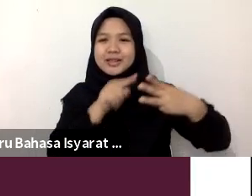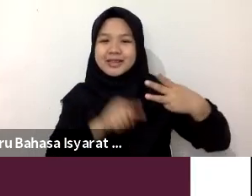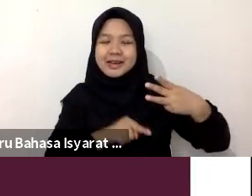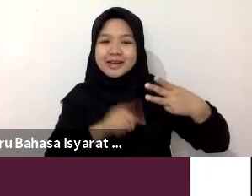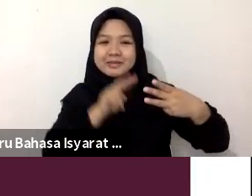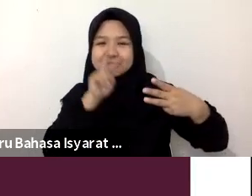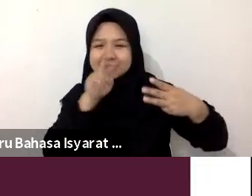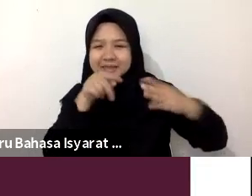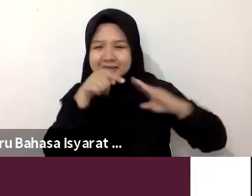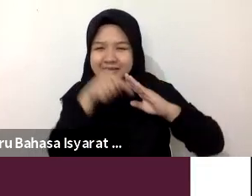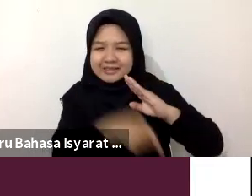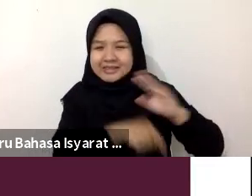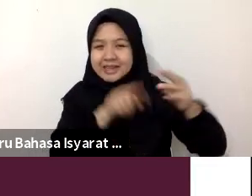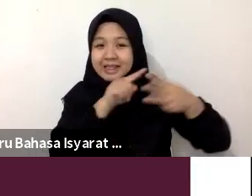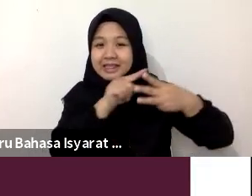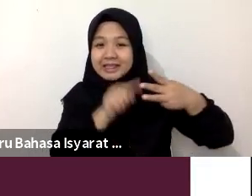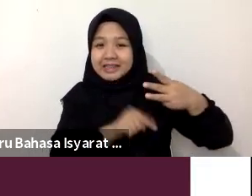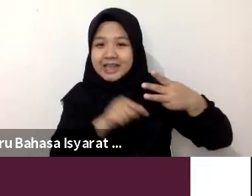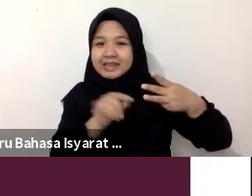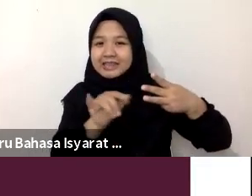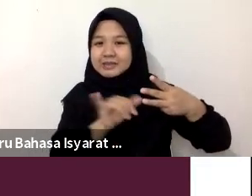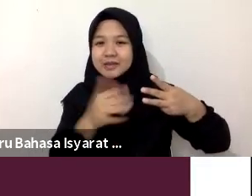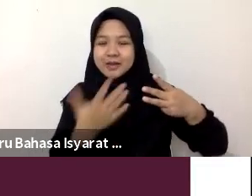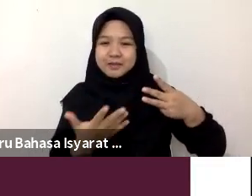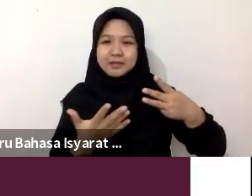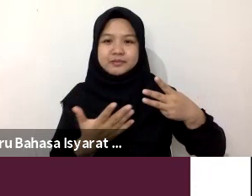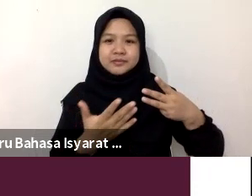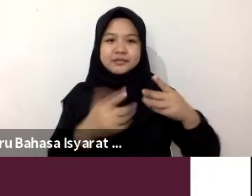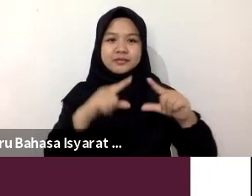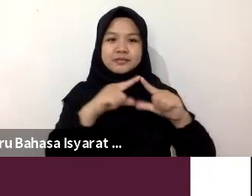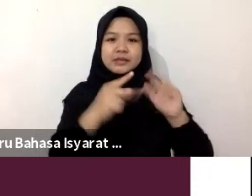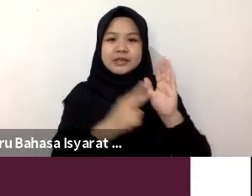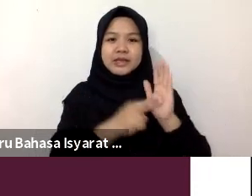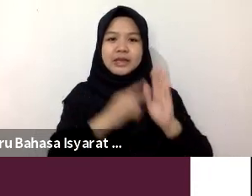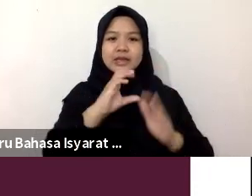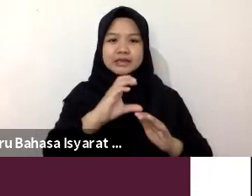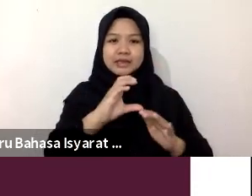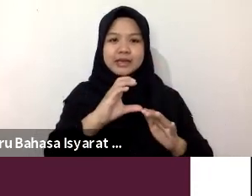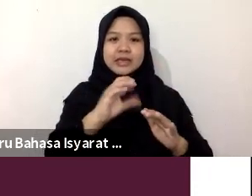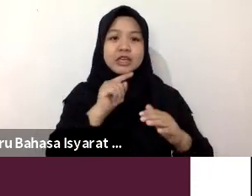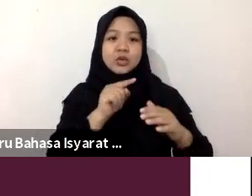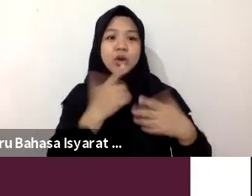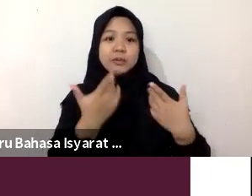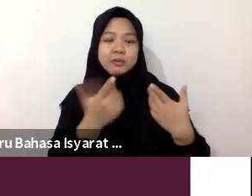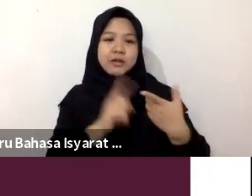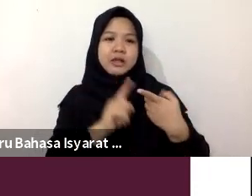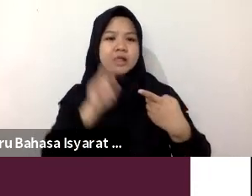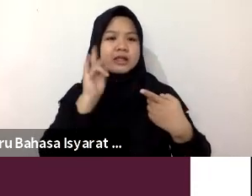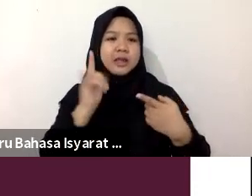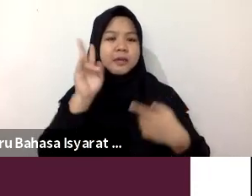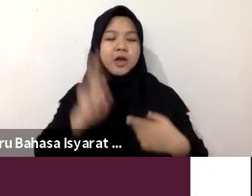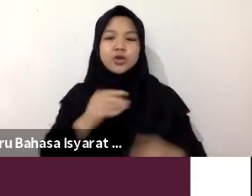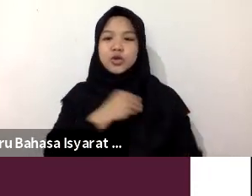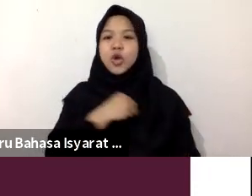lihat rinciannya, yang 3 ini seperti apa. Di sini ANC artinya antenatal care, jadi tetap harus kontrol